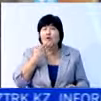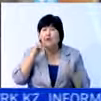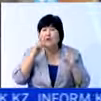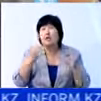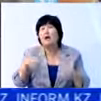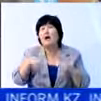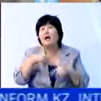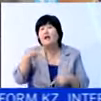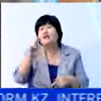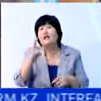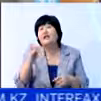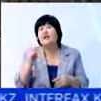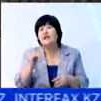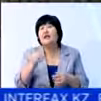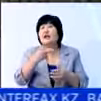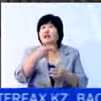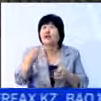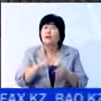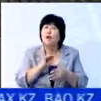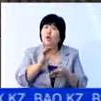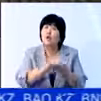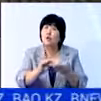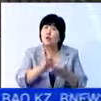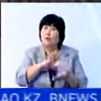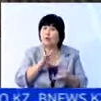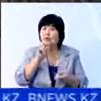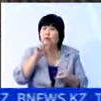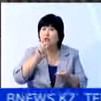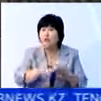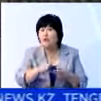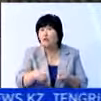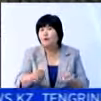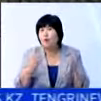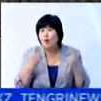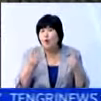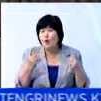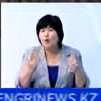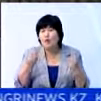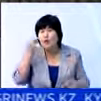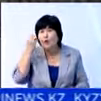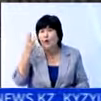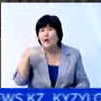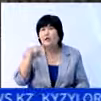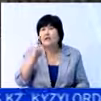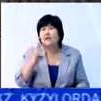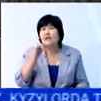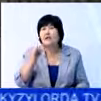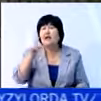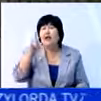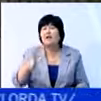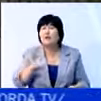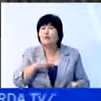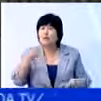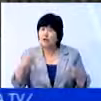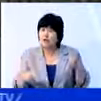діни тақырыпқа да өзінің шығармашылығы ауысты. Сол кезеңдерде де үлкен ұлағыма діни адамдармен де өзінің